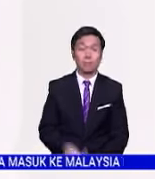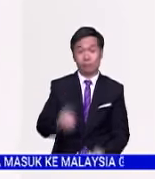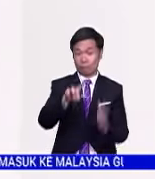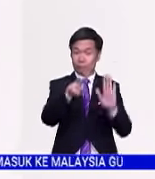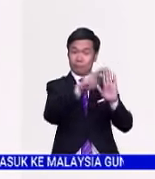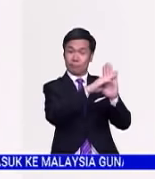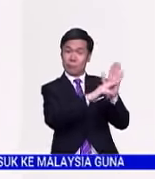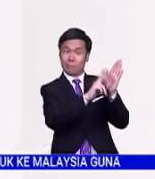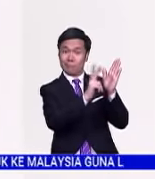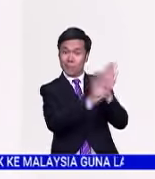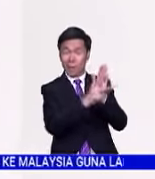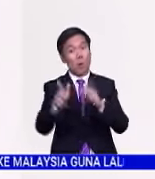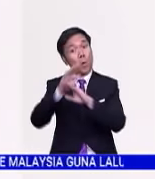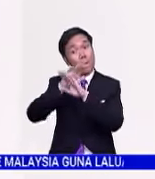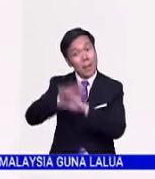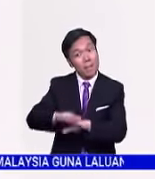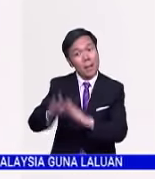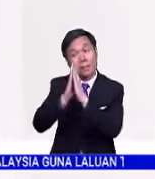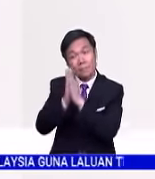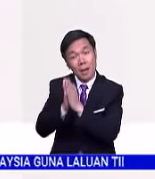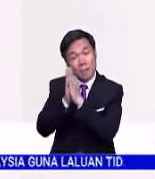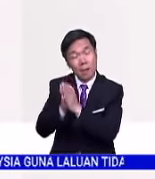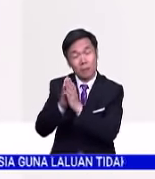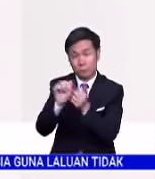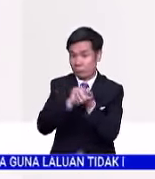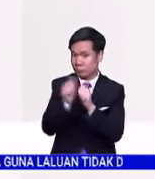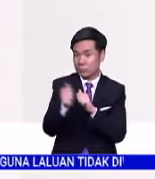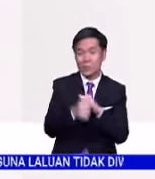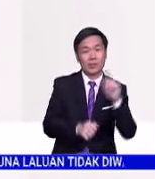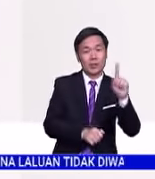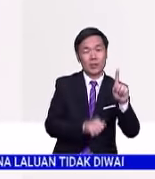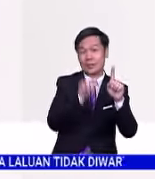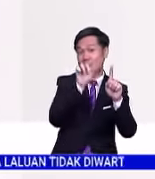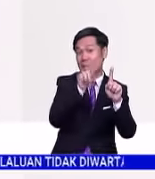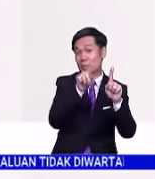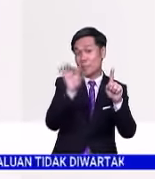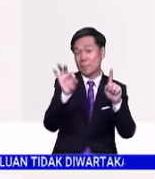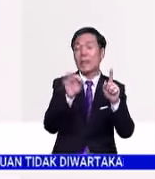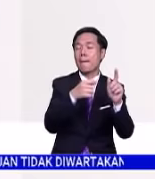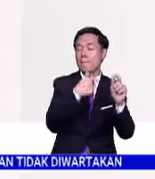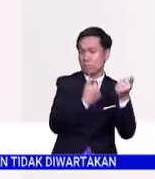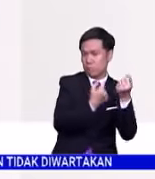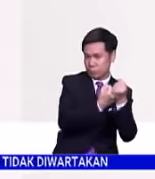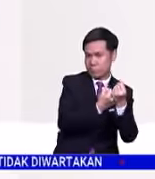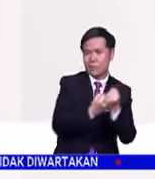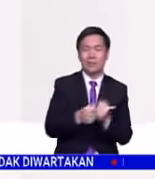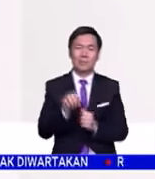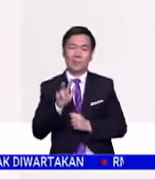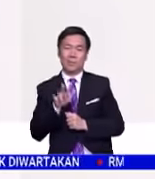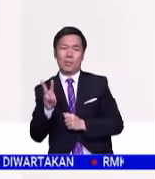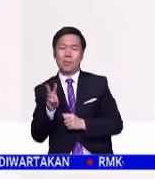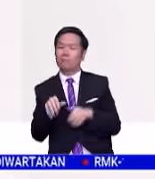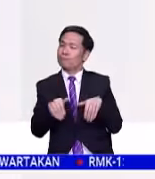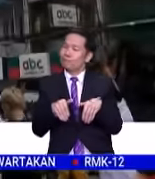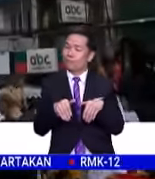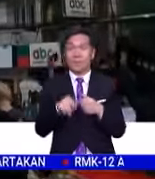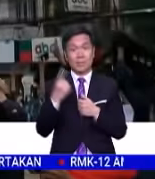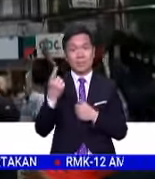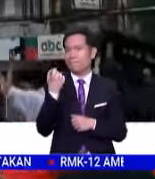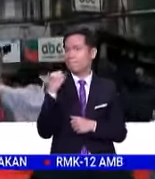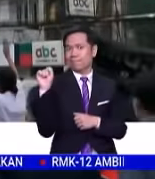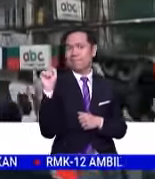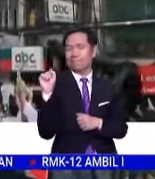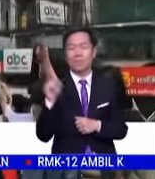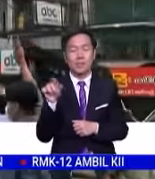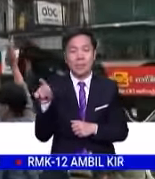Resolusi menggesa keamanan dan kestabilan Myanmar diluluskan dengan 119 undi menyokong, 36 berkecuali dan 1 menentang.